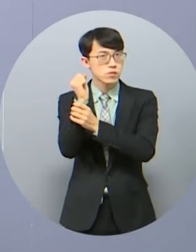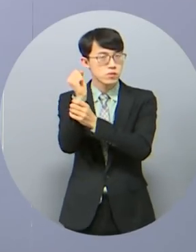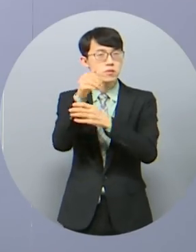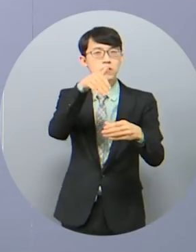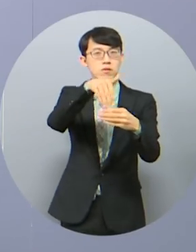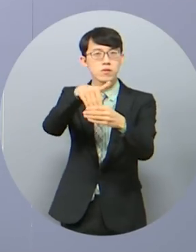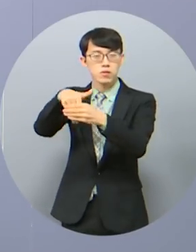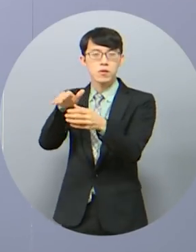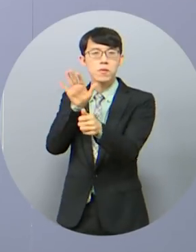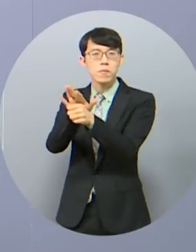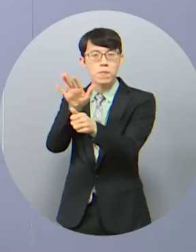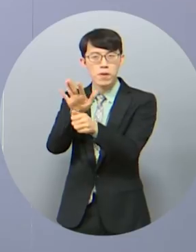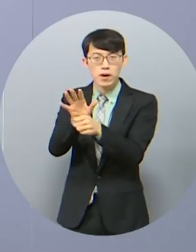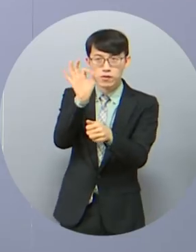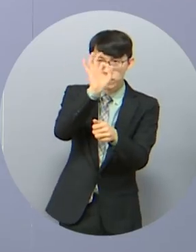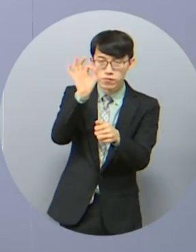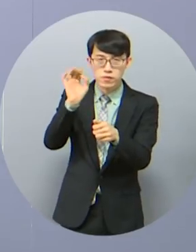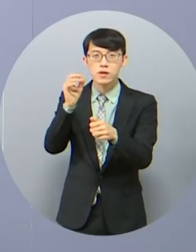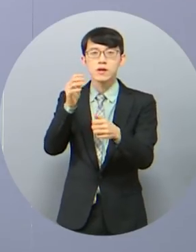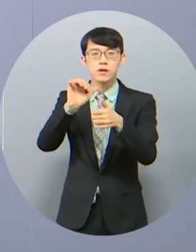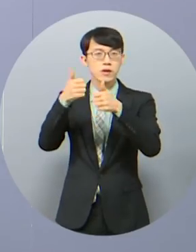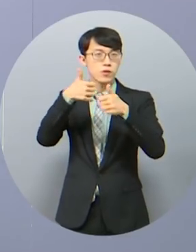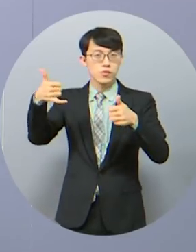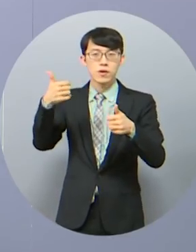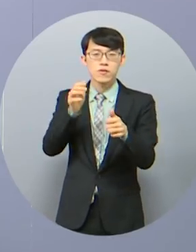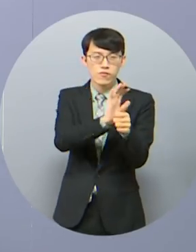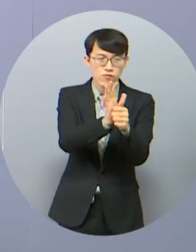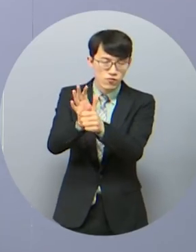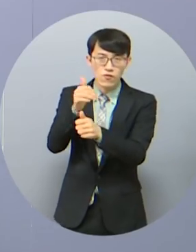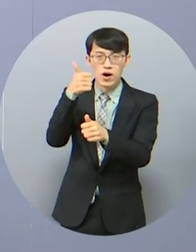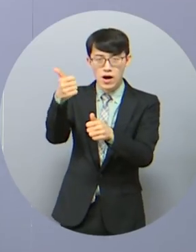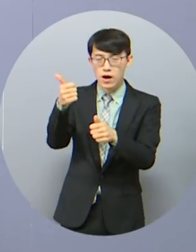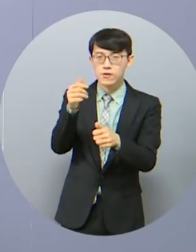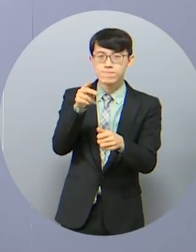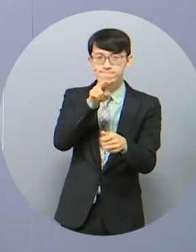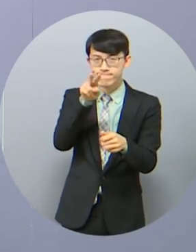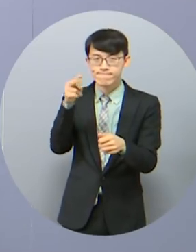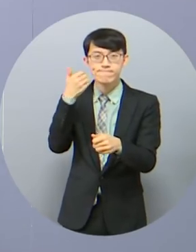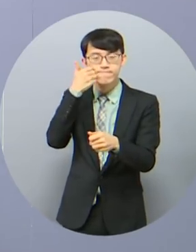正能为民服务的市议员。本次选举定于